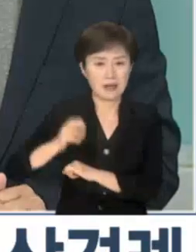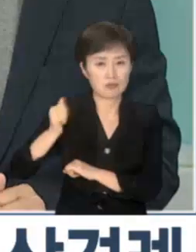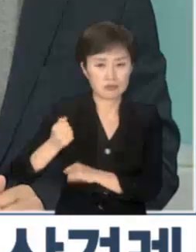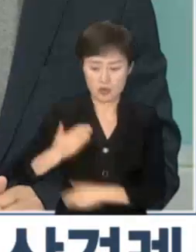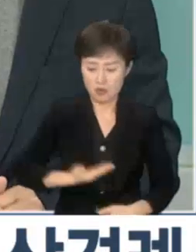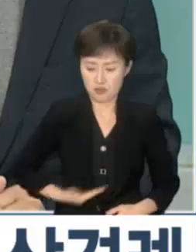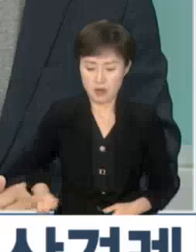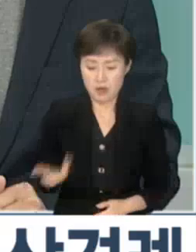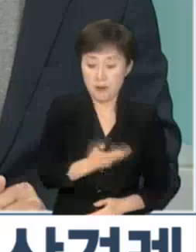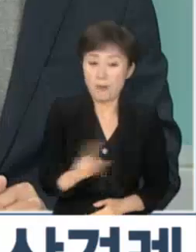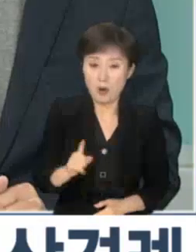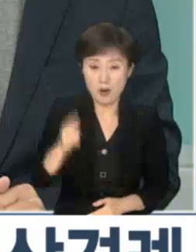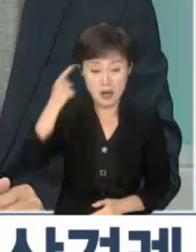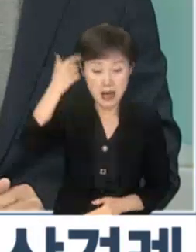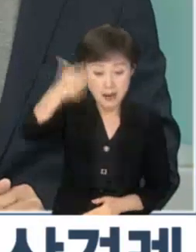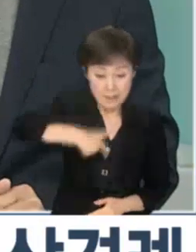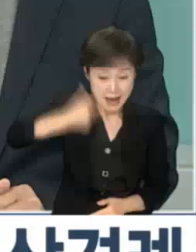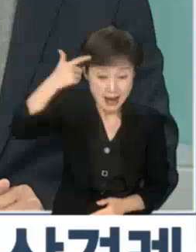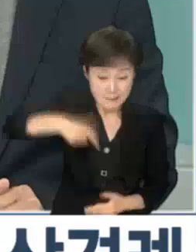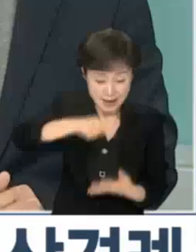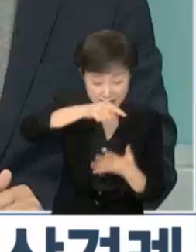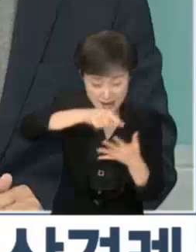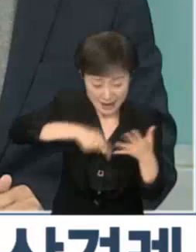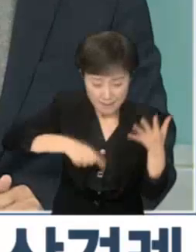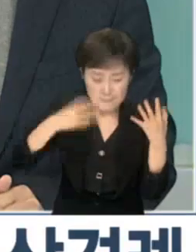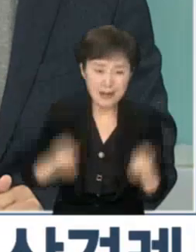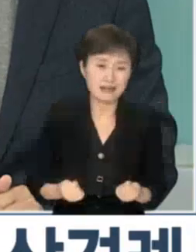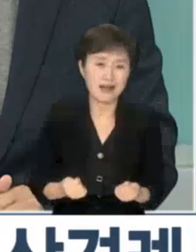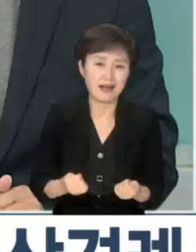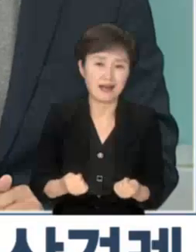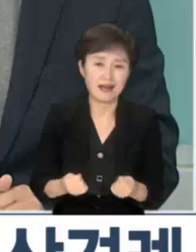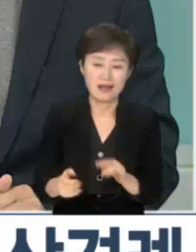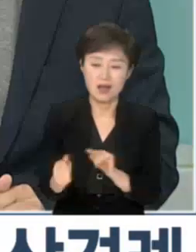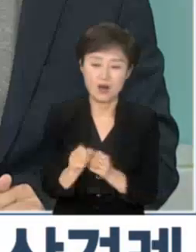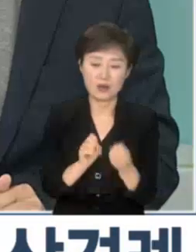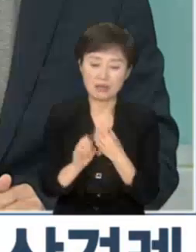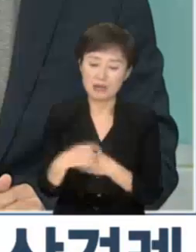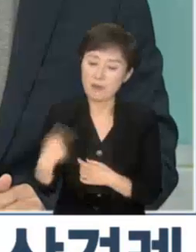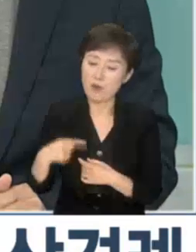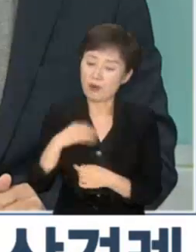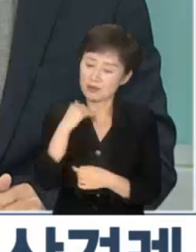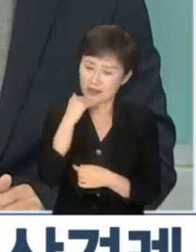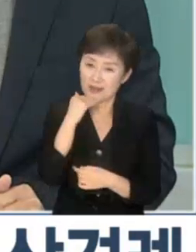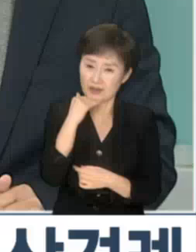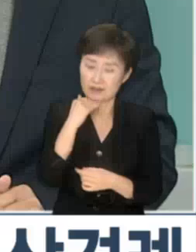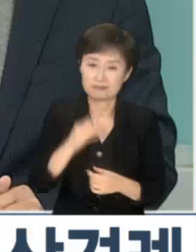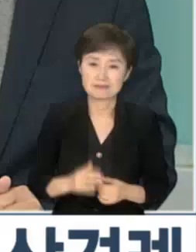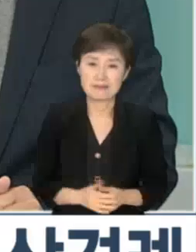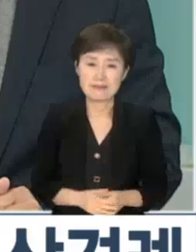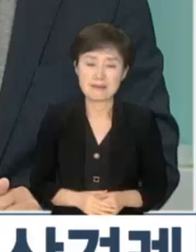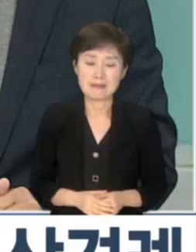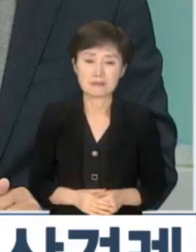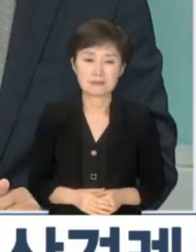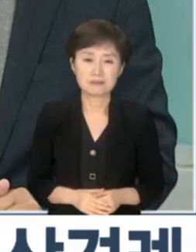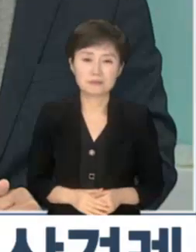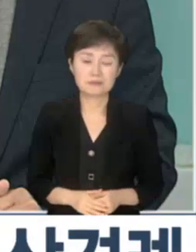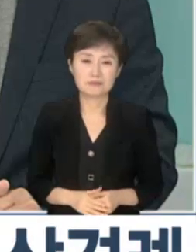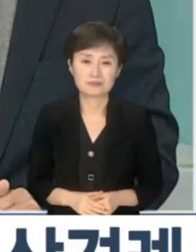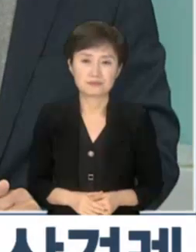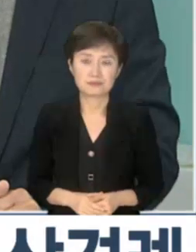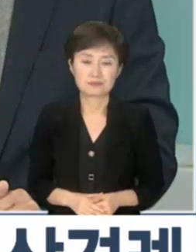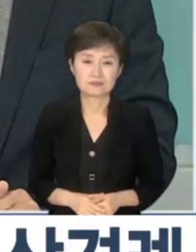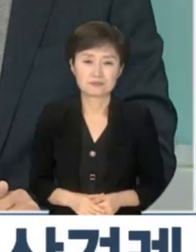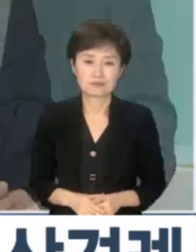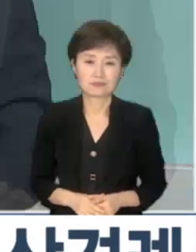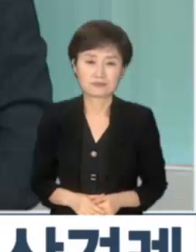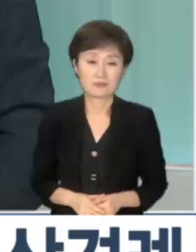대해서는 어떤 입장이냐라는 등에 대해서 앞으로 한동훈 장관이 어떻게 답변하는지 우리 국민들이 한번 지켜볼 것이다. 그 아니 정책 저